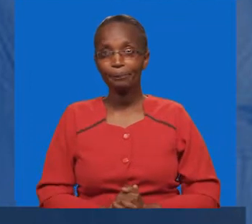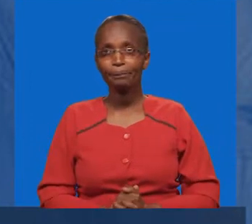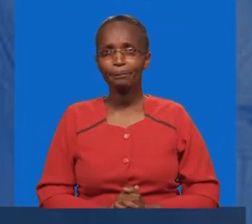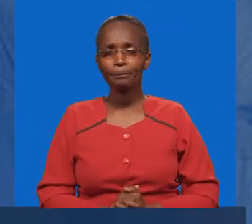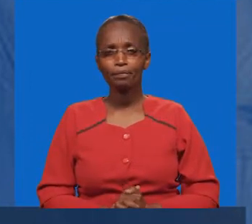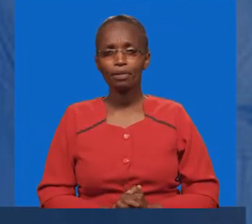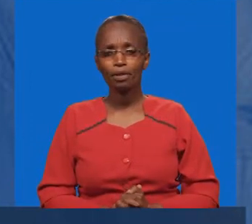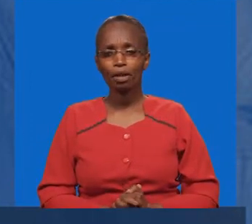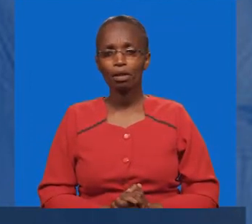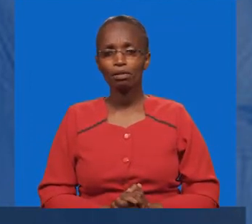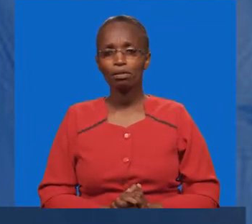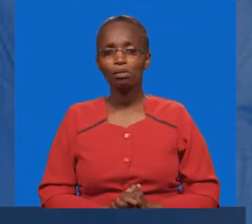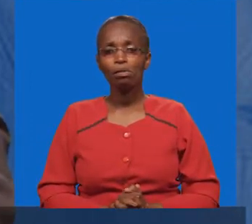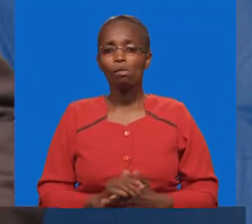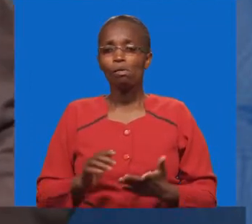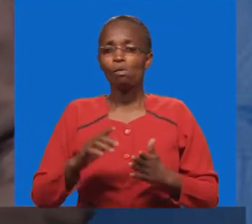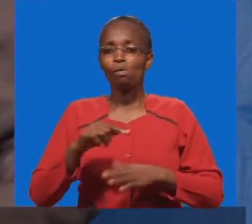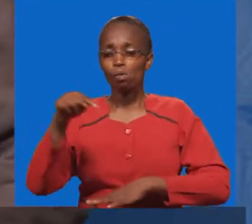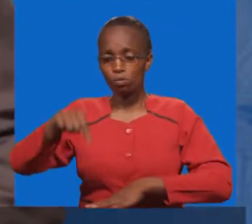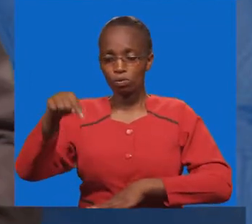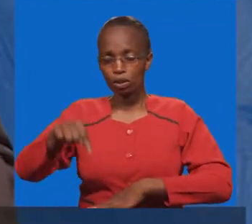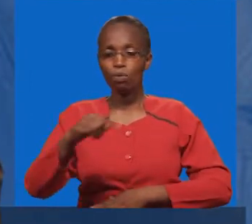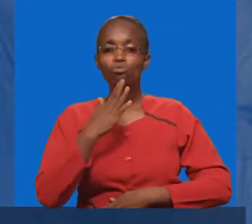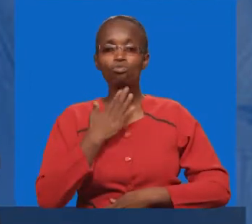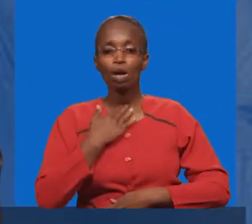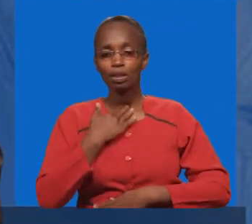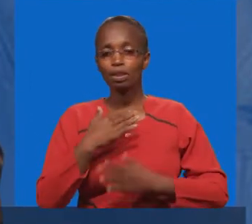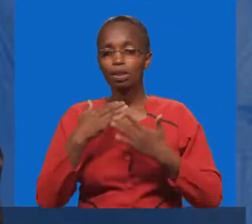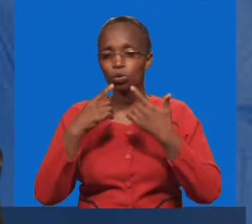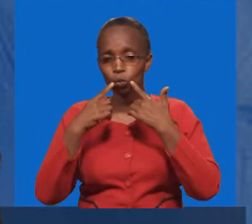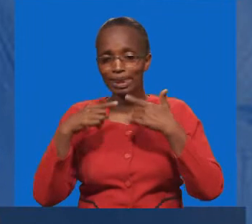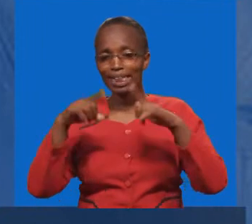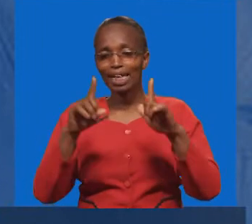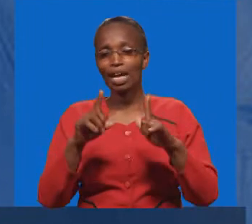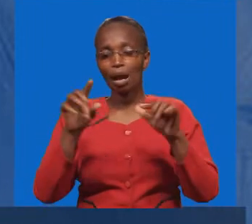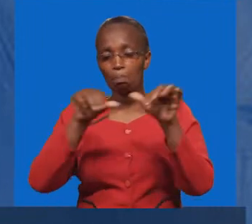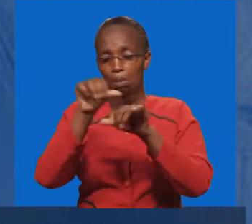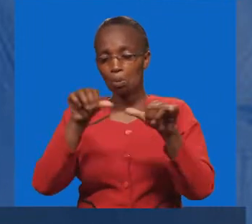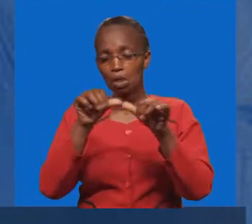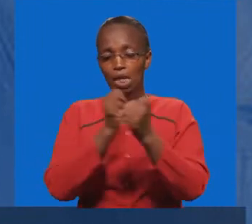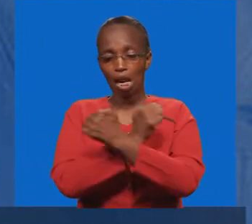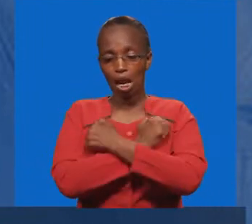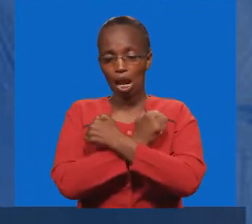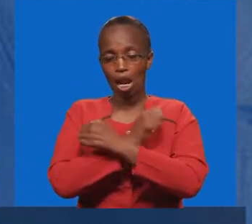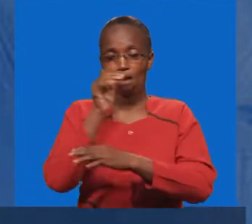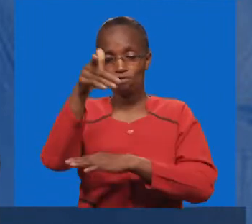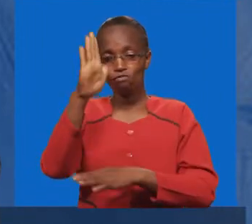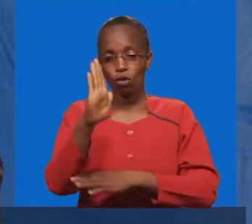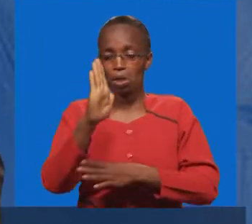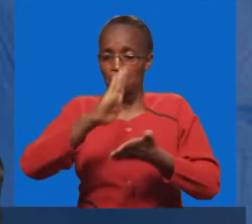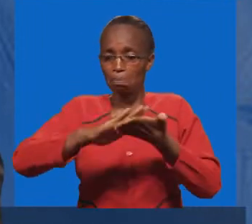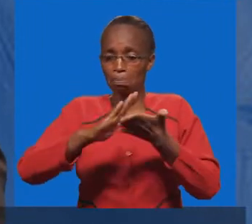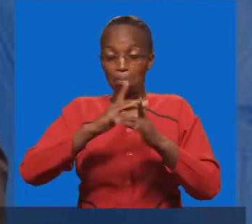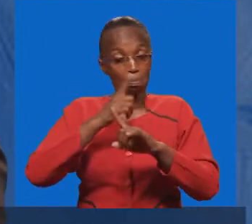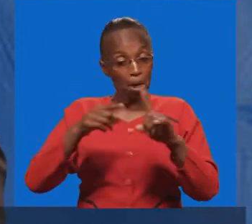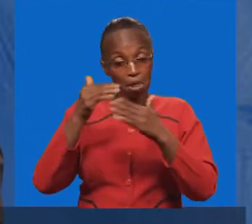upendo wa Mungu ulio mkuu. Kwa hivyo nataka mtazamaji mpendwa siku ya leo tukaweze kuangazia ujumbe juu ya